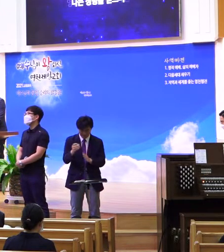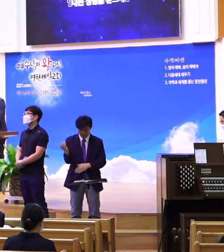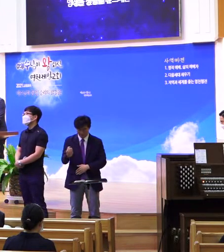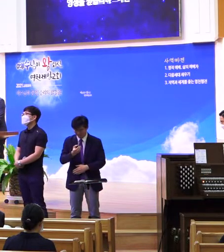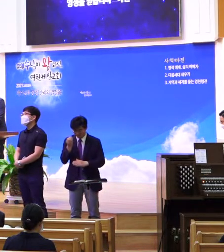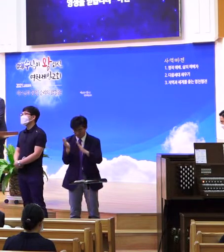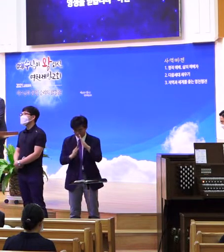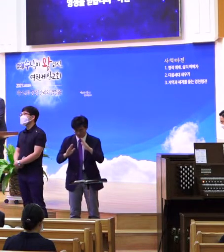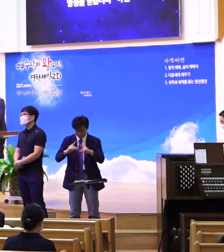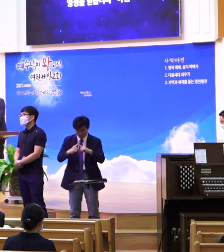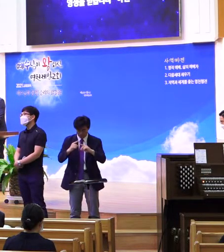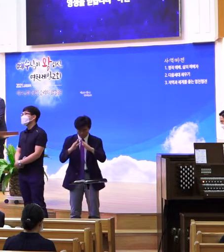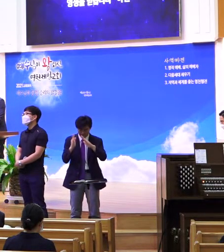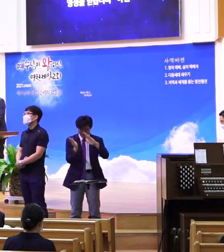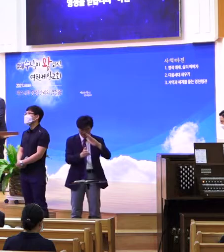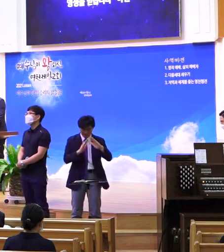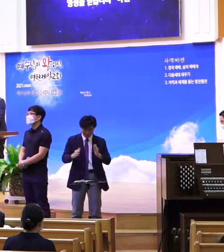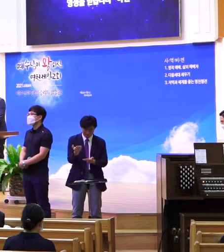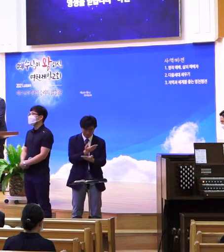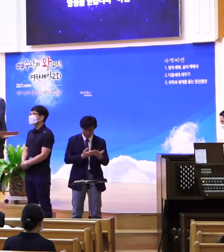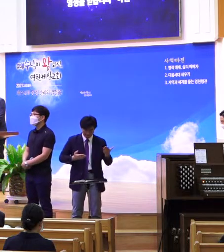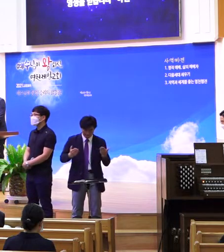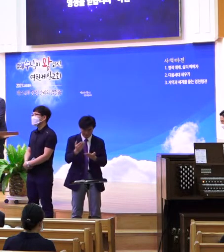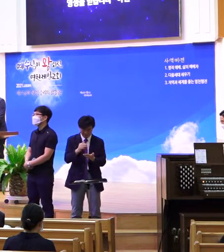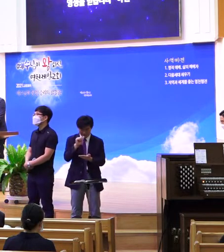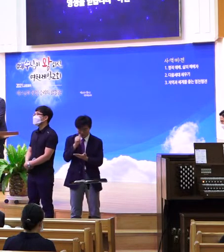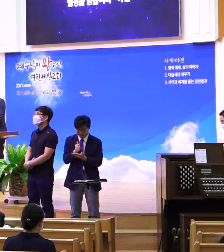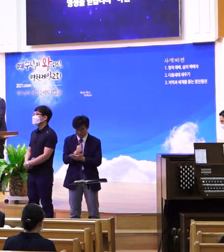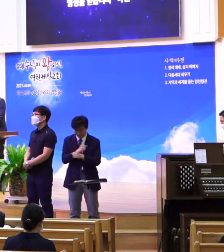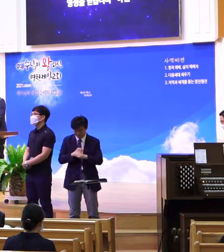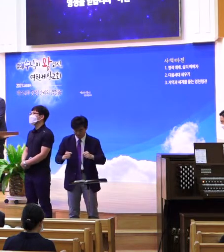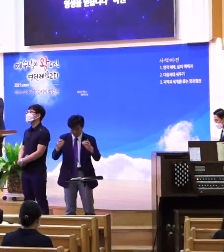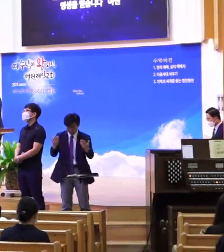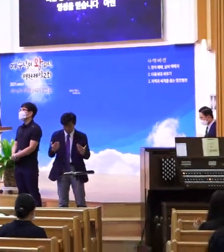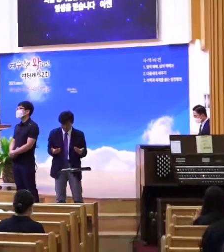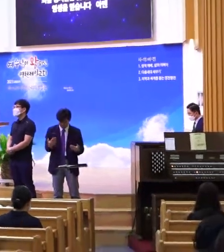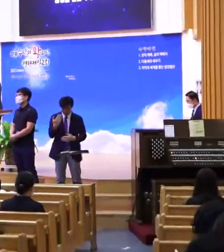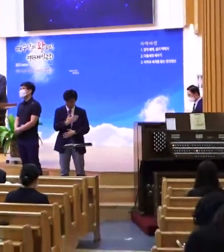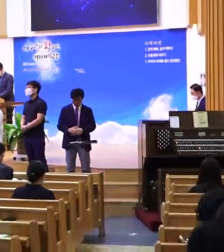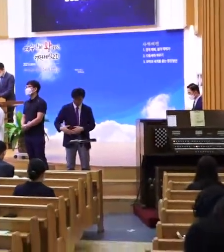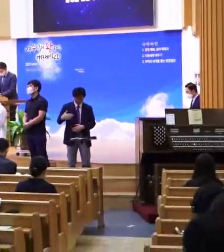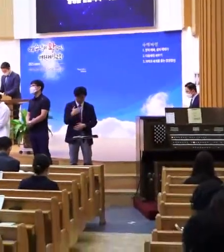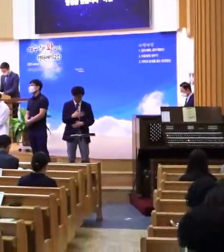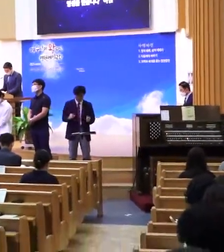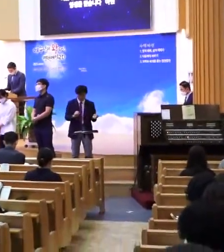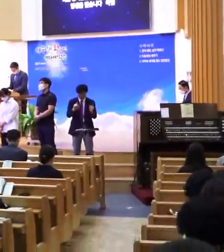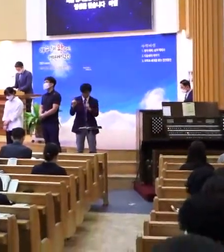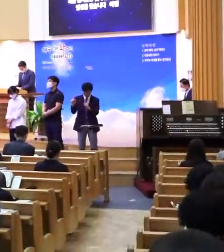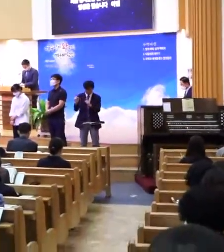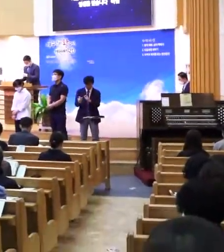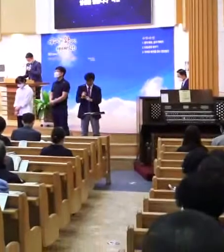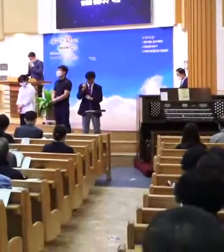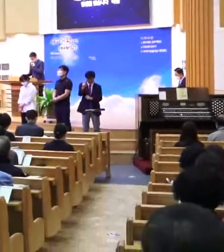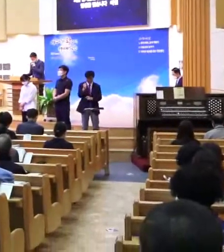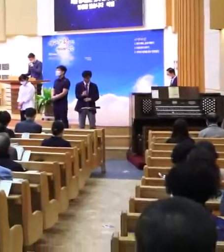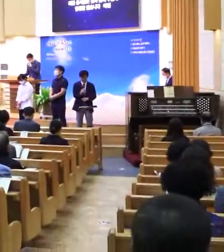믿으며 거룩한 공교회와 성도의 교제와 죄를 용서받는 것과 몸의